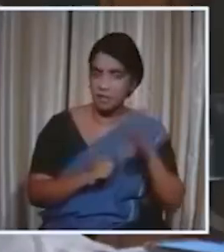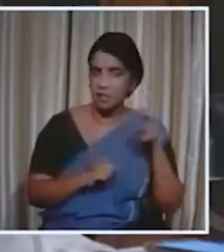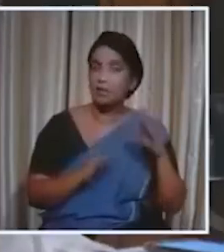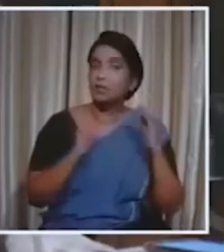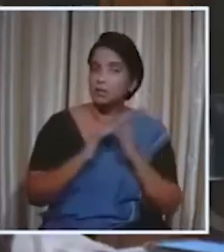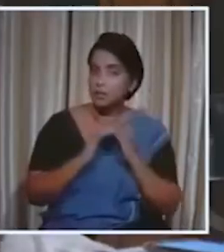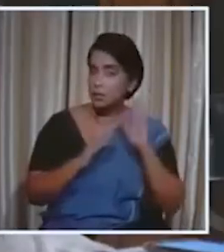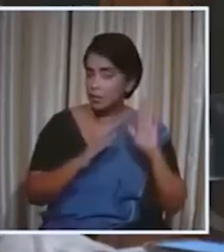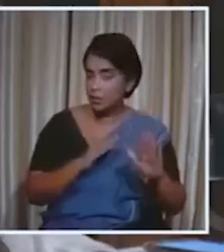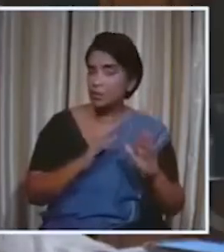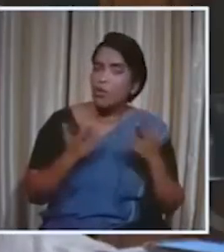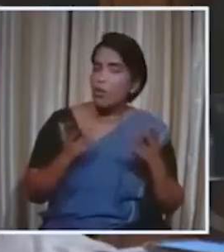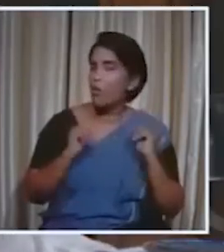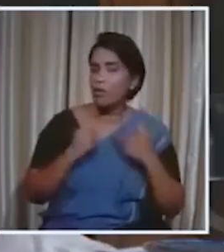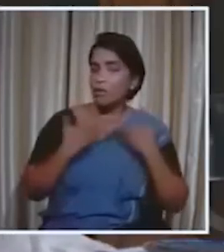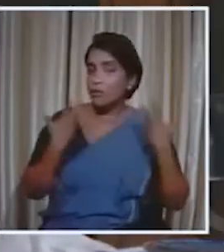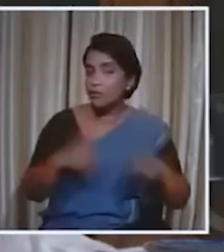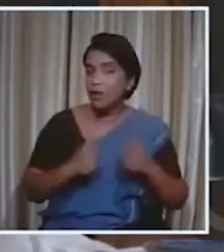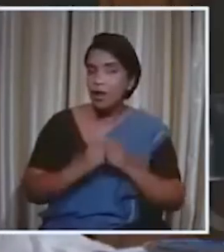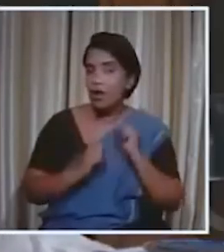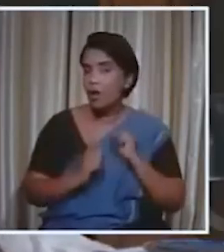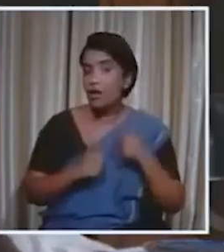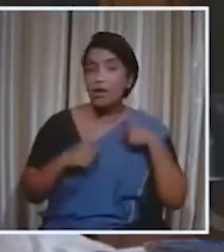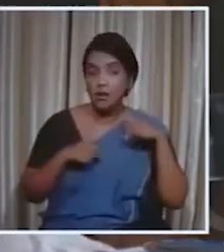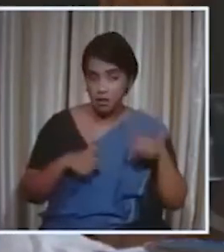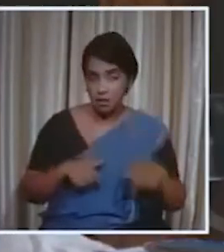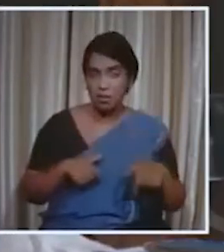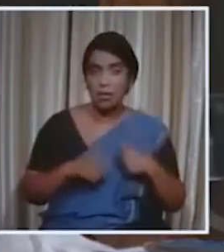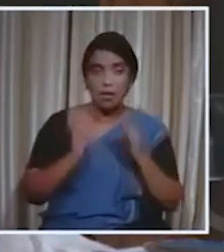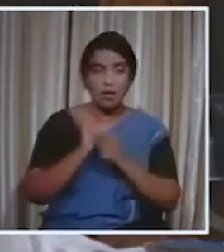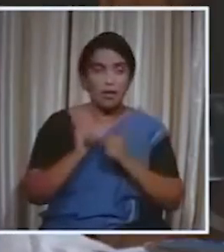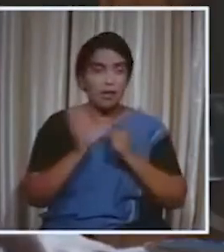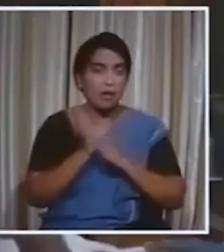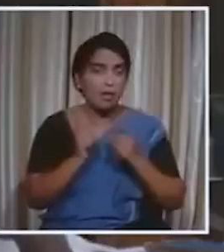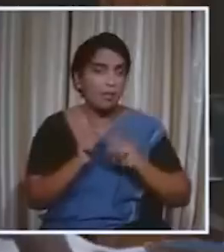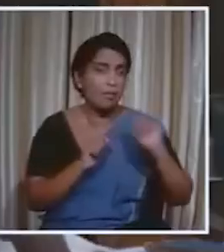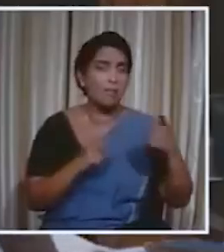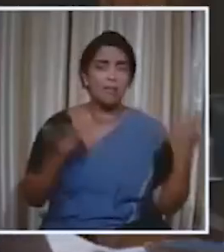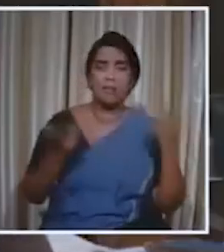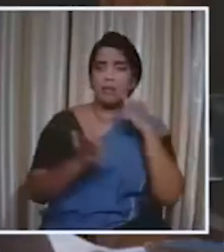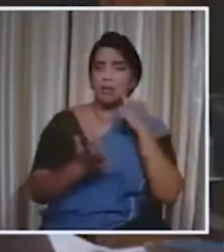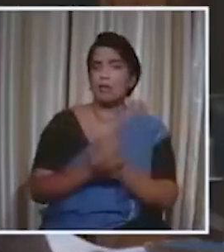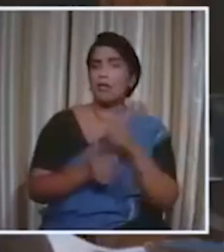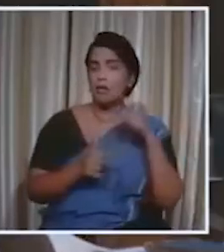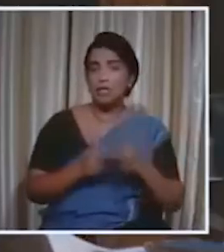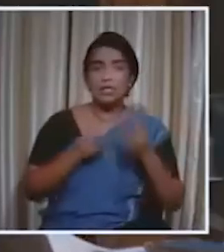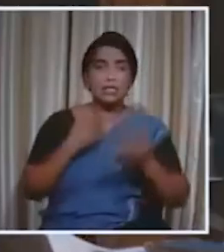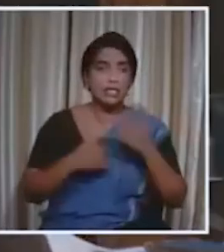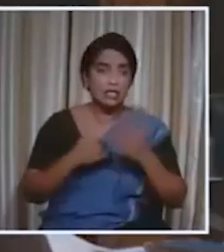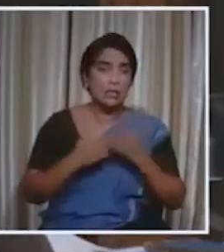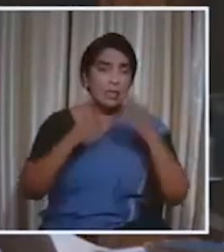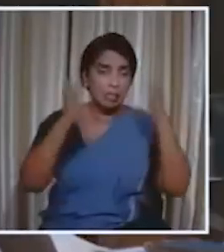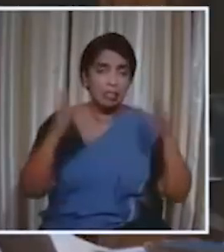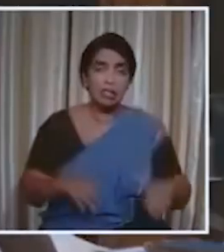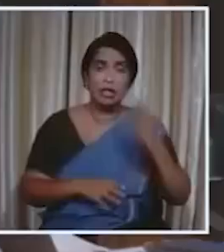முடியும்? இன்று அவர்கள் கடனாளியாக இருக்கிறார்கள். இருந்த வீடை முடித்து இன்று சிமெண்ட் வாங்க முடியாது 3000 ரூபாய் போகுது. இதுக்கு என்ன தீர்வு? இந்த வீடை நீங்க முடித்து தருவீங்களா